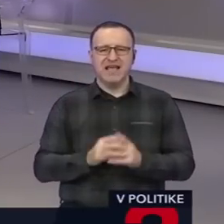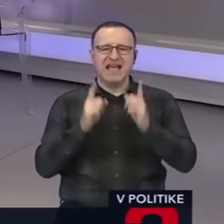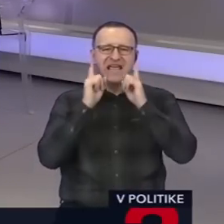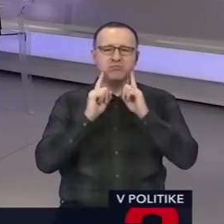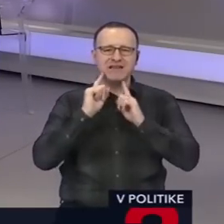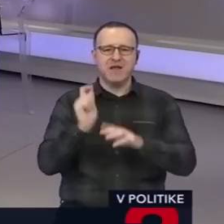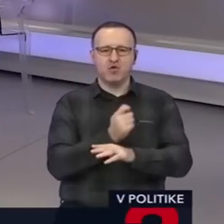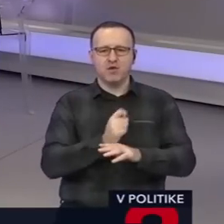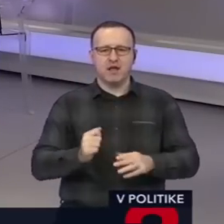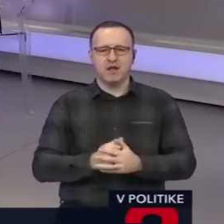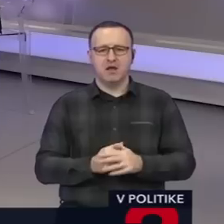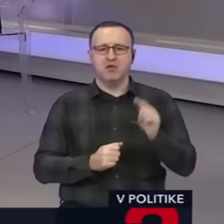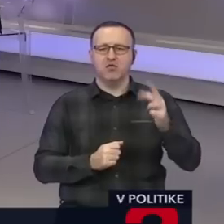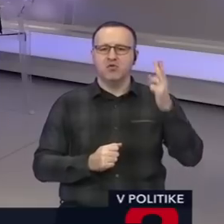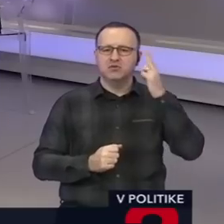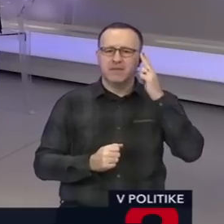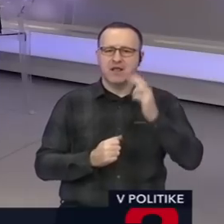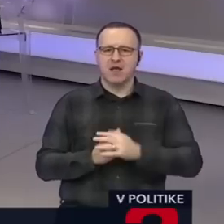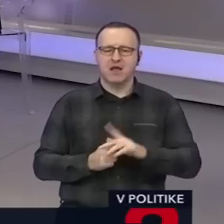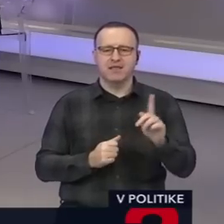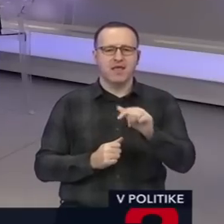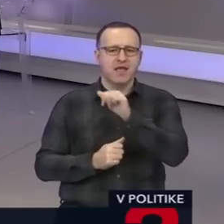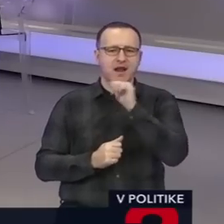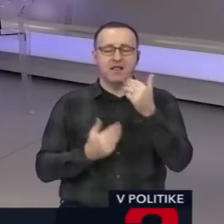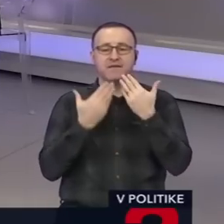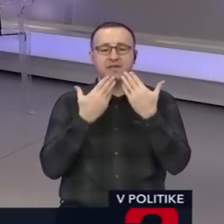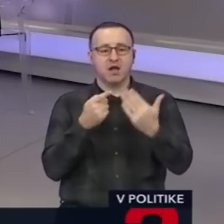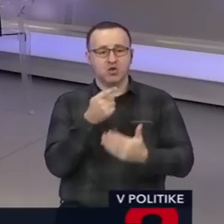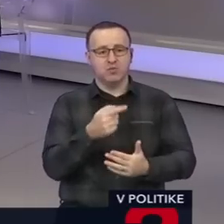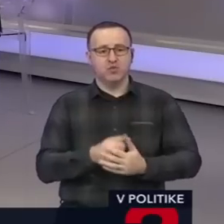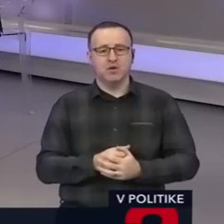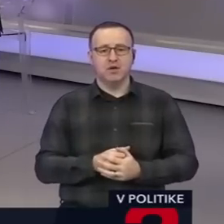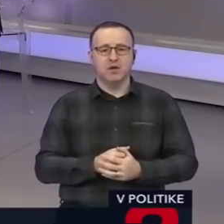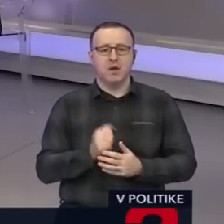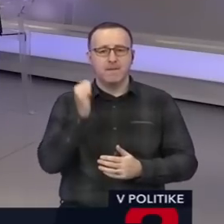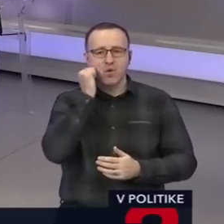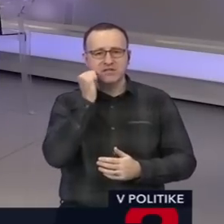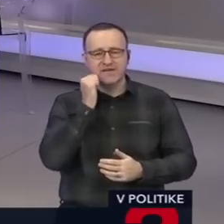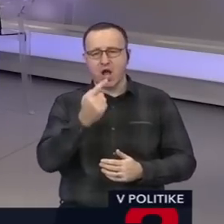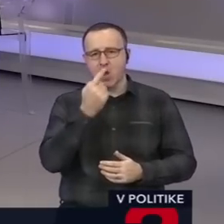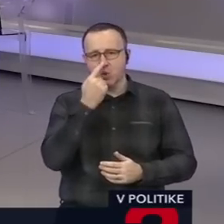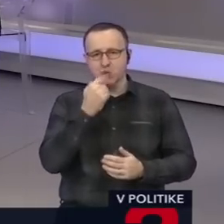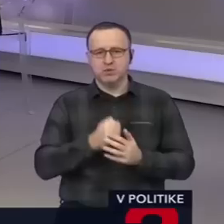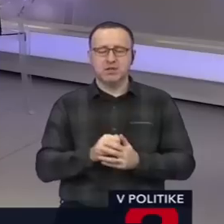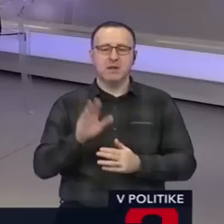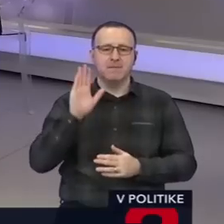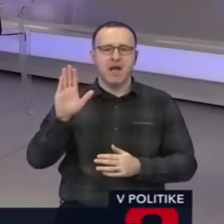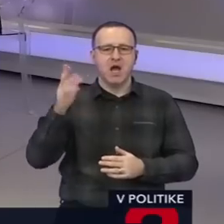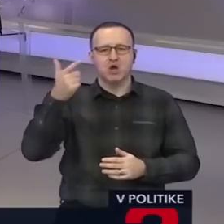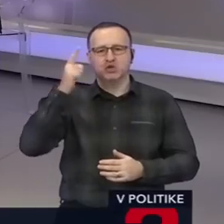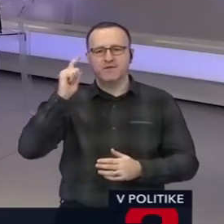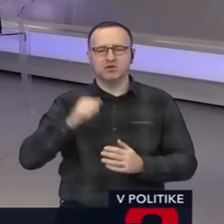vojna. To znamená, nie len vďaka tomu, že Kremeľ a ruský režim má na